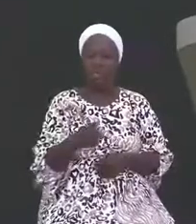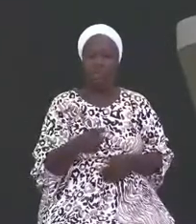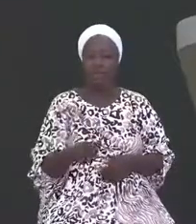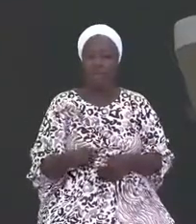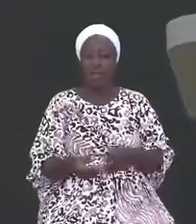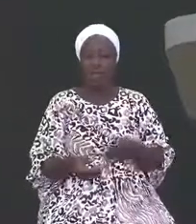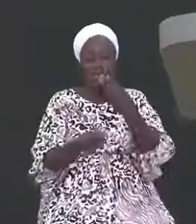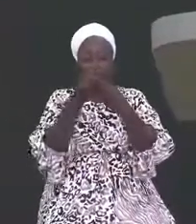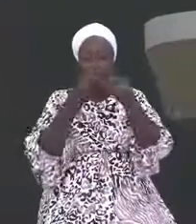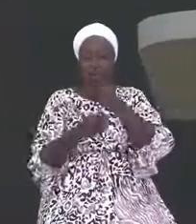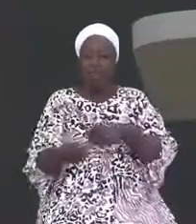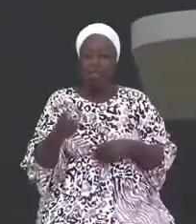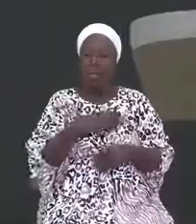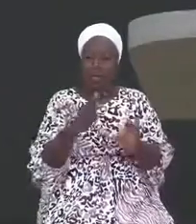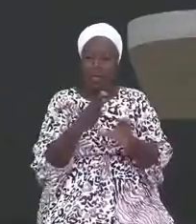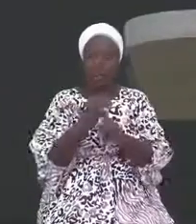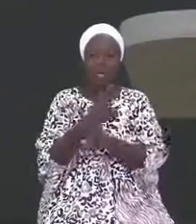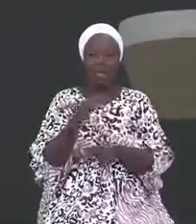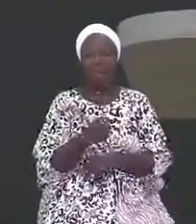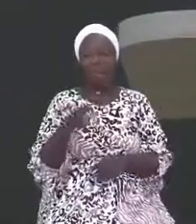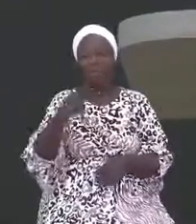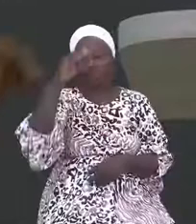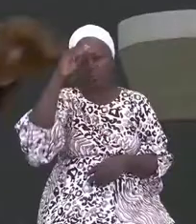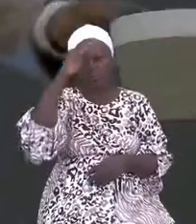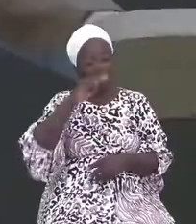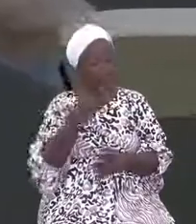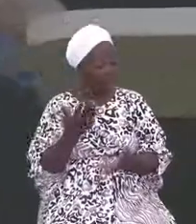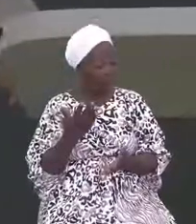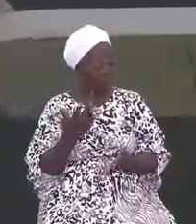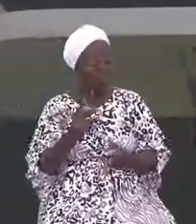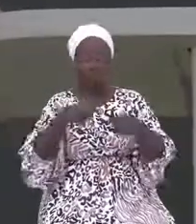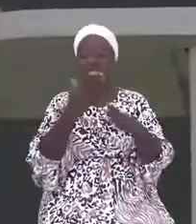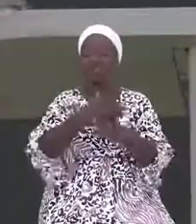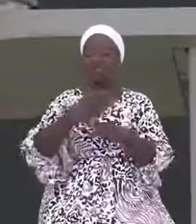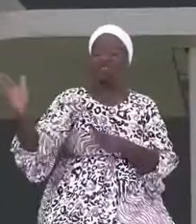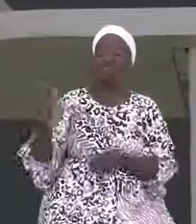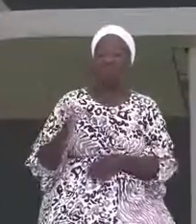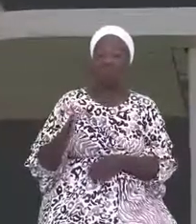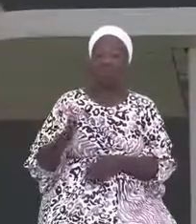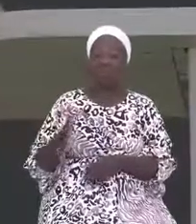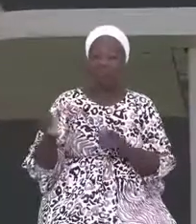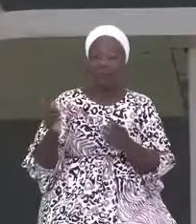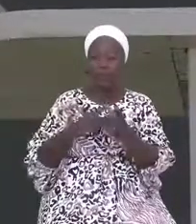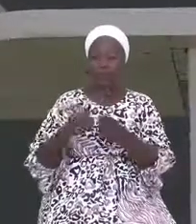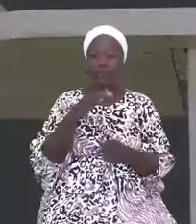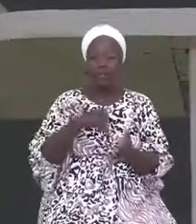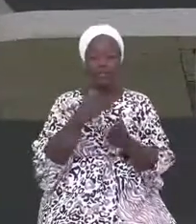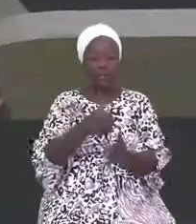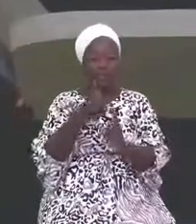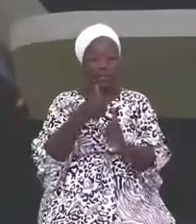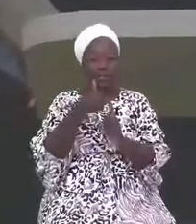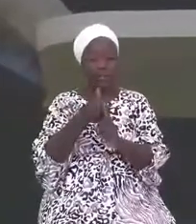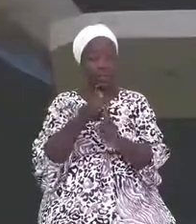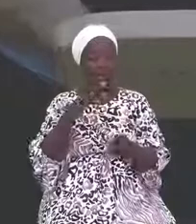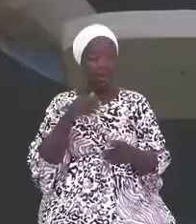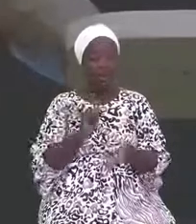d'eux. L'homme s'en est allé. C'est l'auto-recommandation. N'a pas